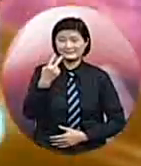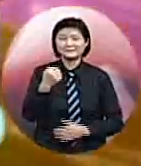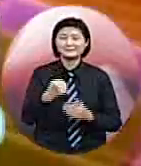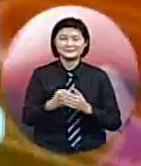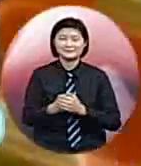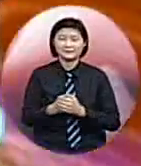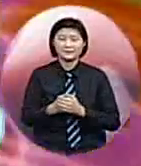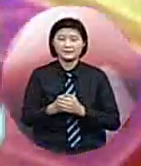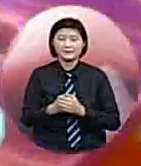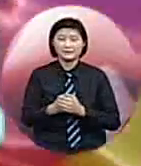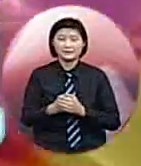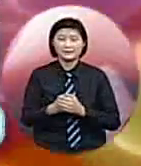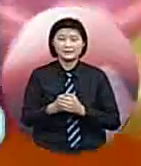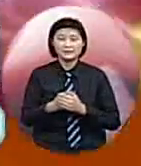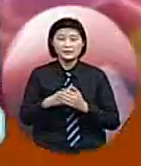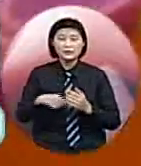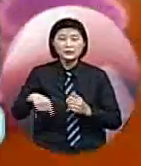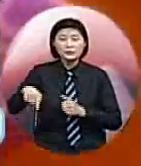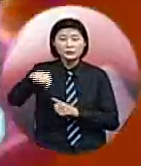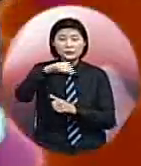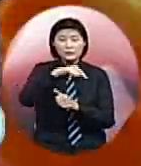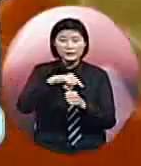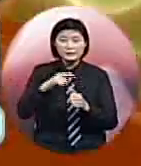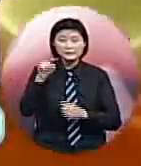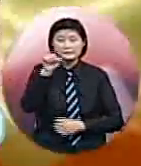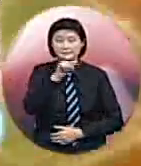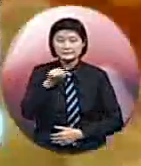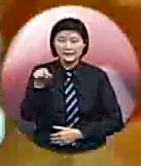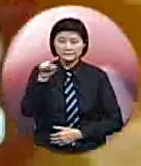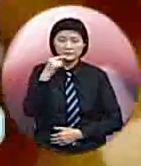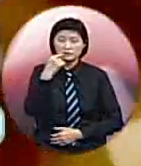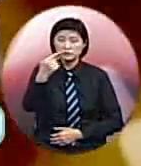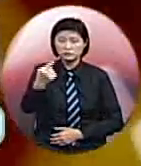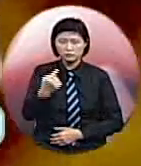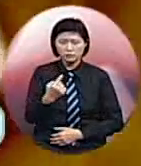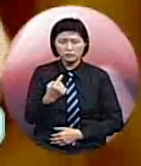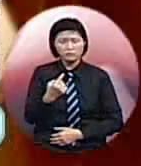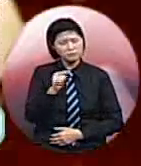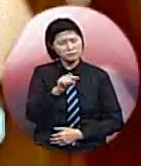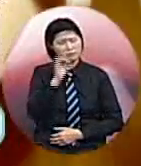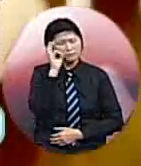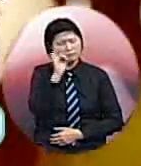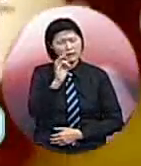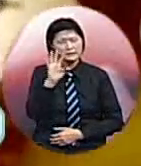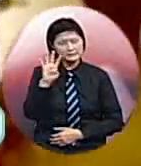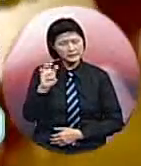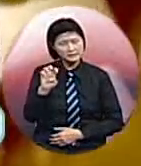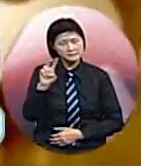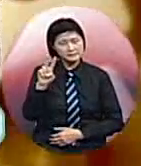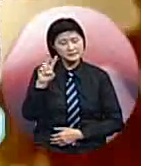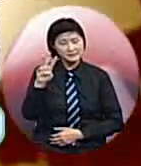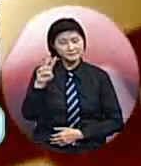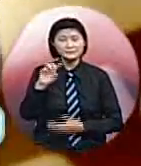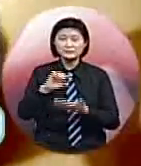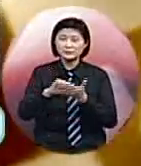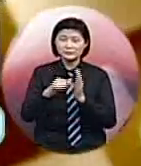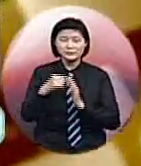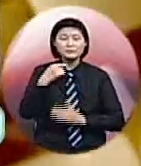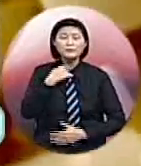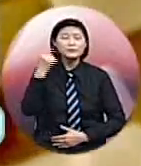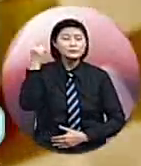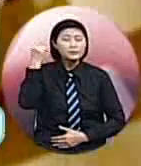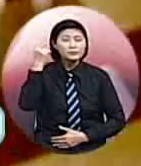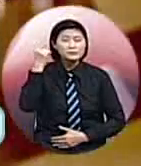있습니다. 그 제가 또 돌아가는 삼각지를 신청을 하셔서 네. 아무리 봐도 40 한 2층 3층 그러니까요. 예,